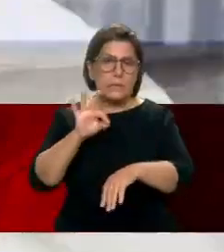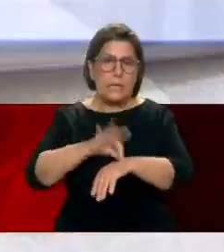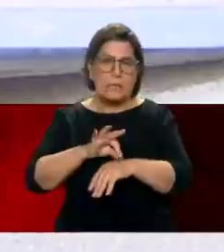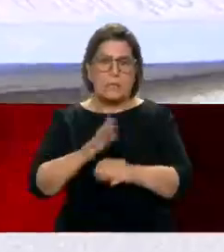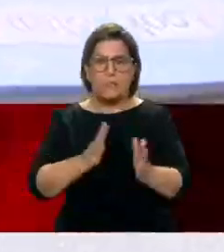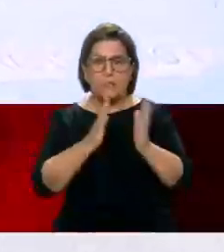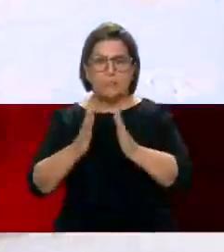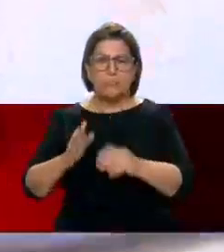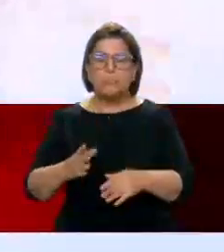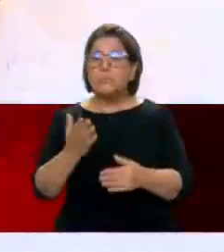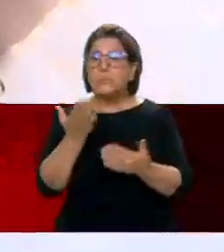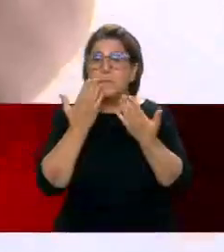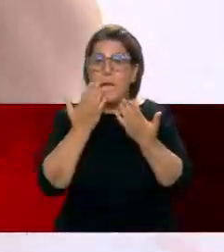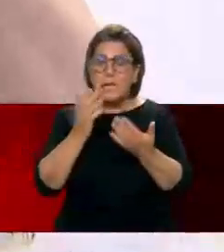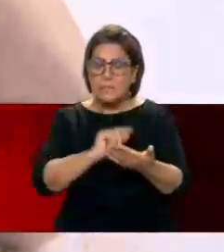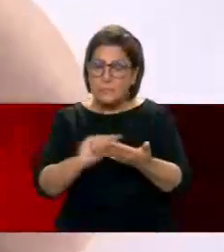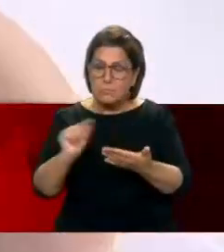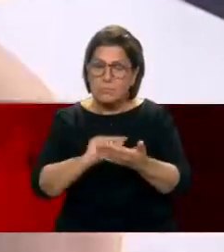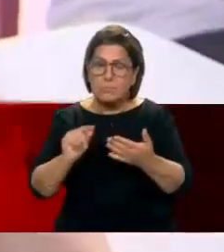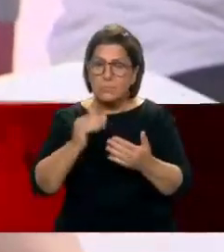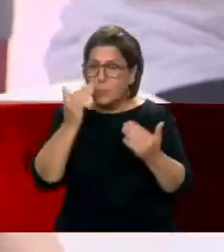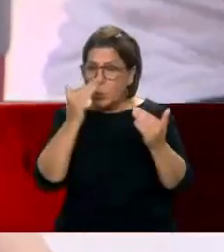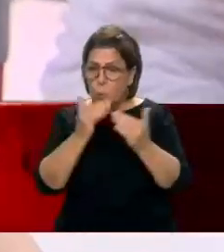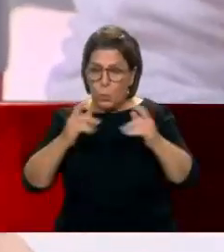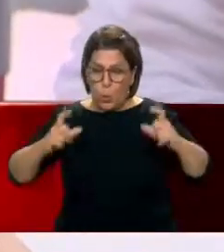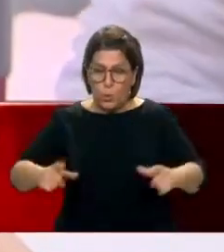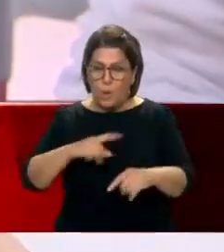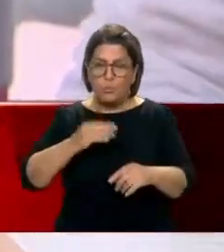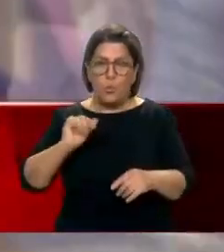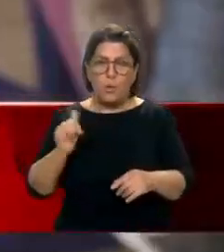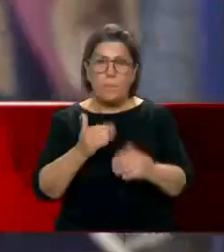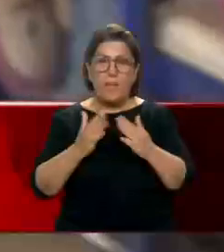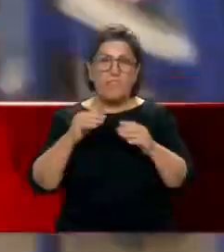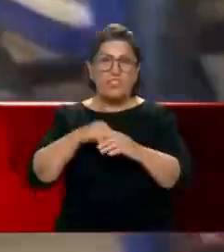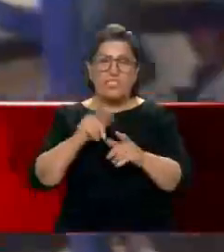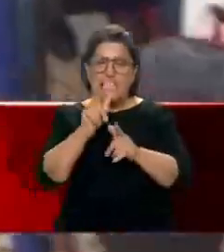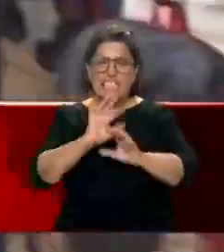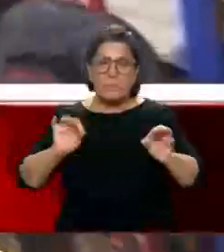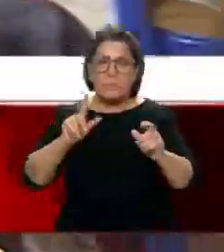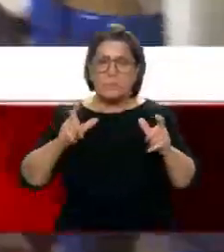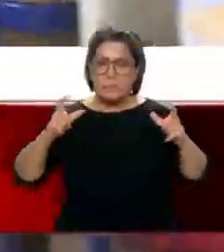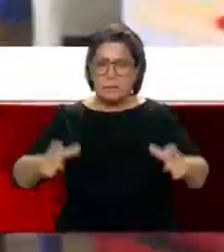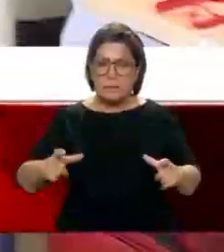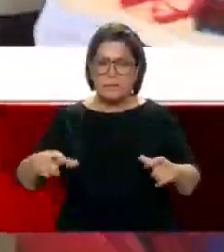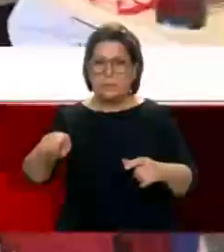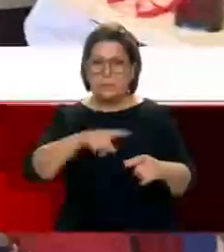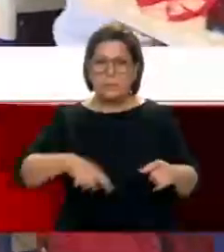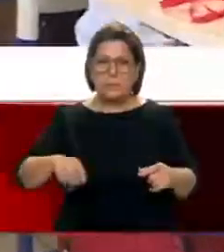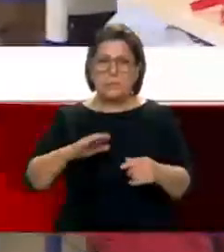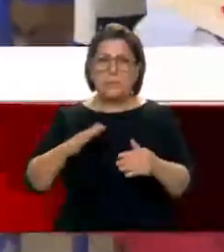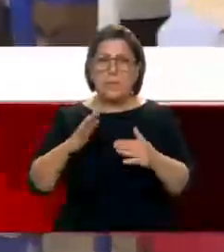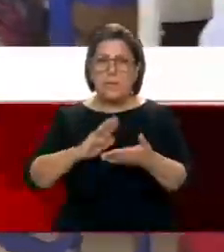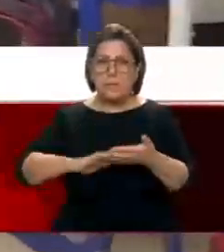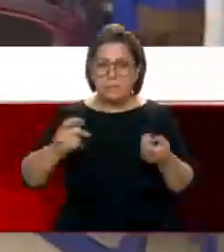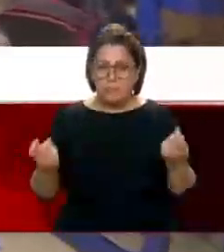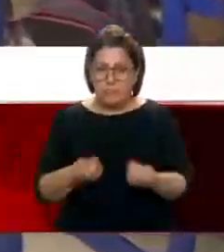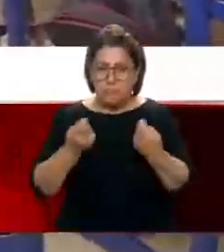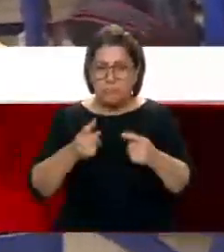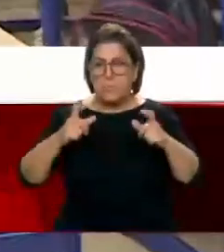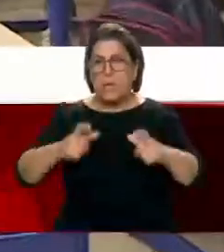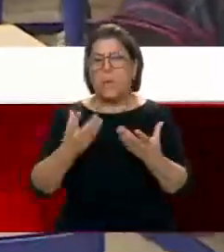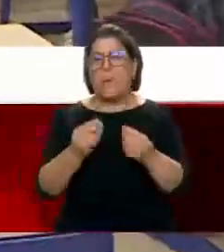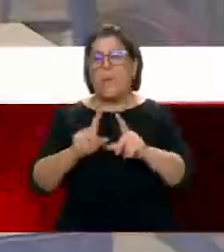bir. Dersleri yapabilecekleri uygun ortam çok önemli. Evin sessiz bir yerinde, ders materyallerinin ellerinin altında olabileceği